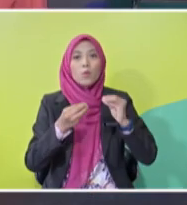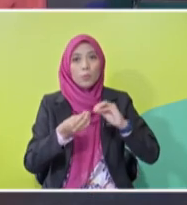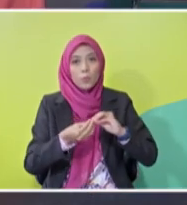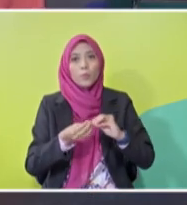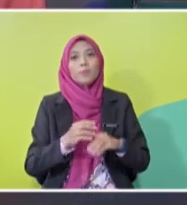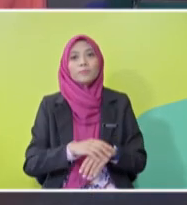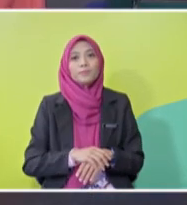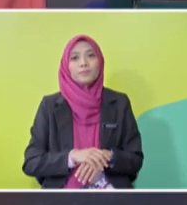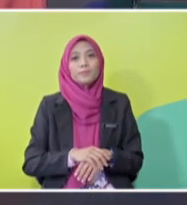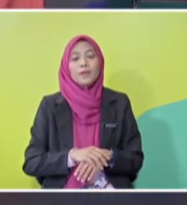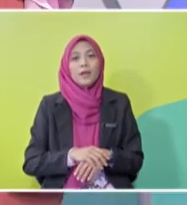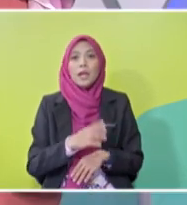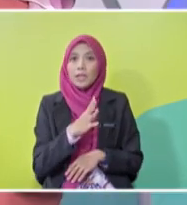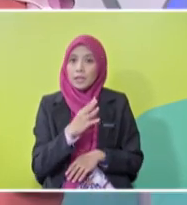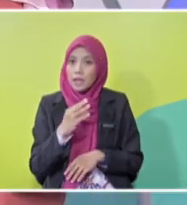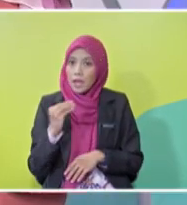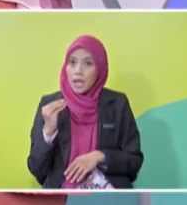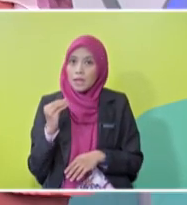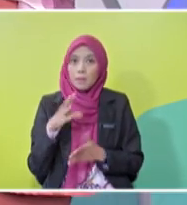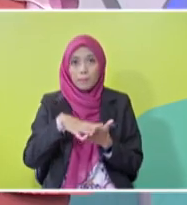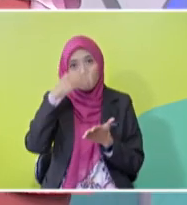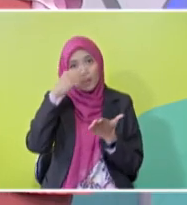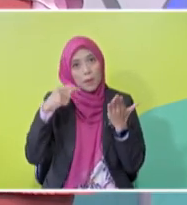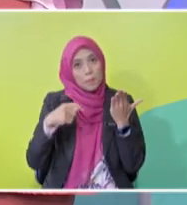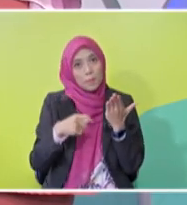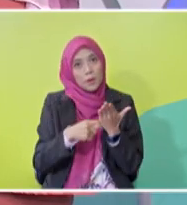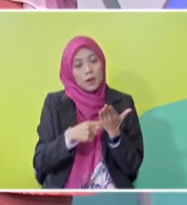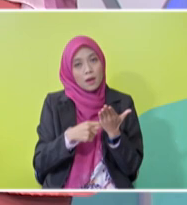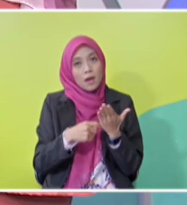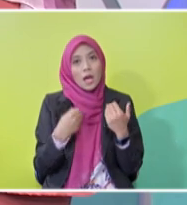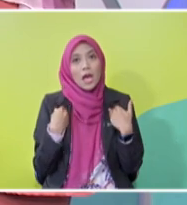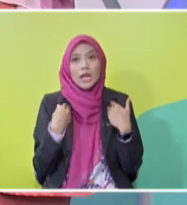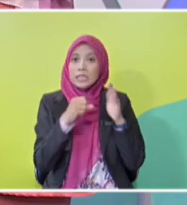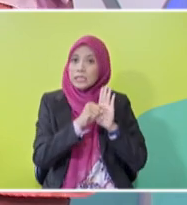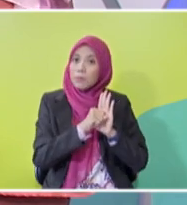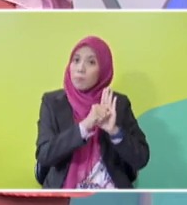tambah nih kita disimbol tahu